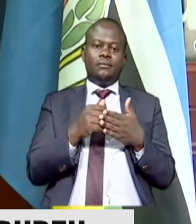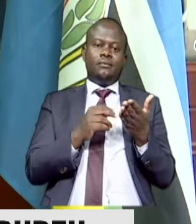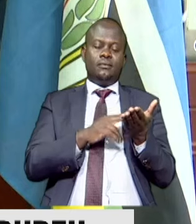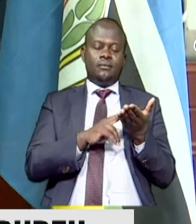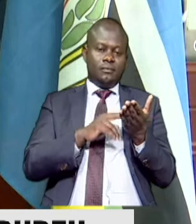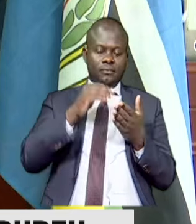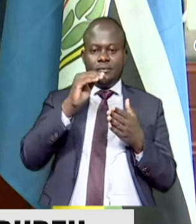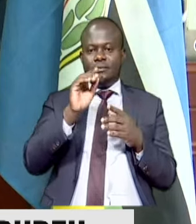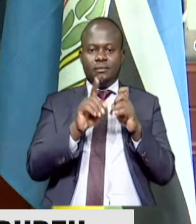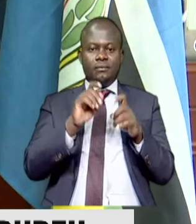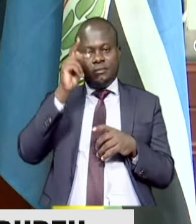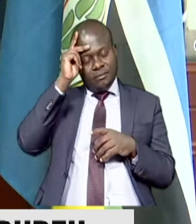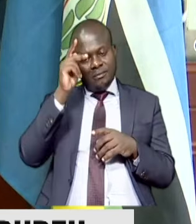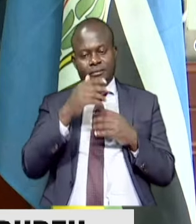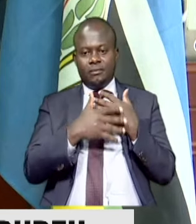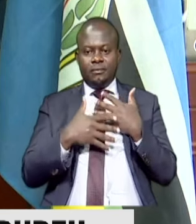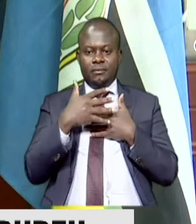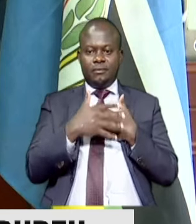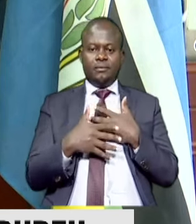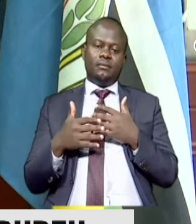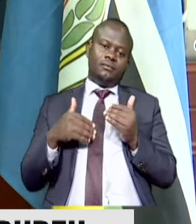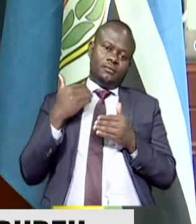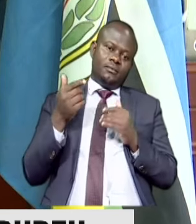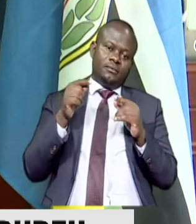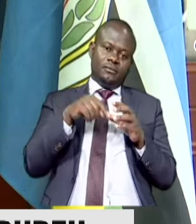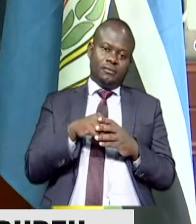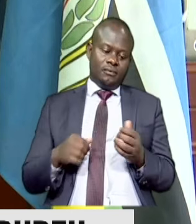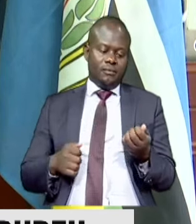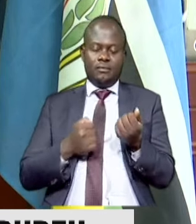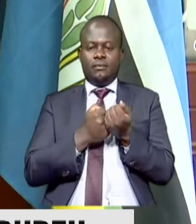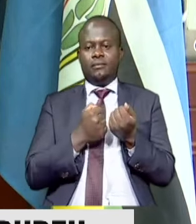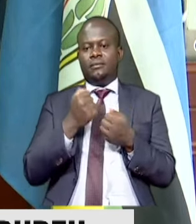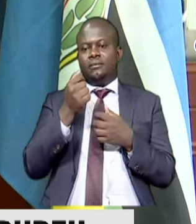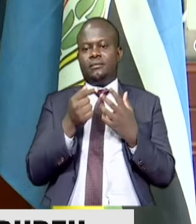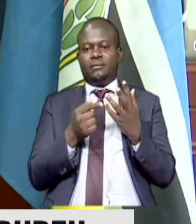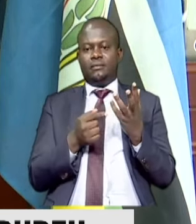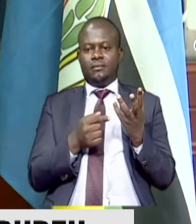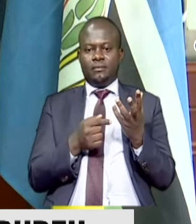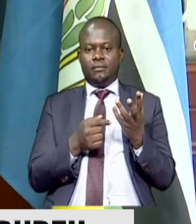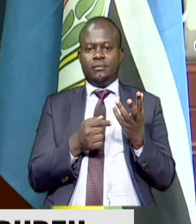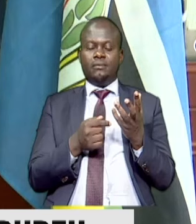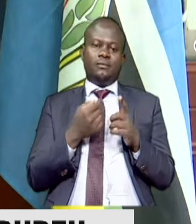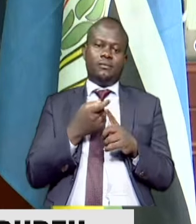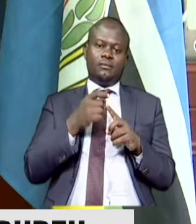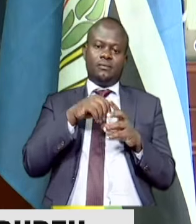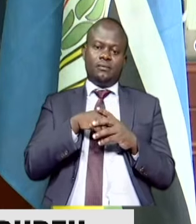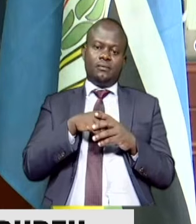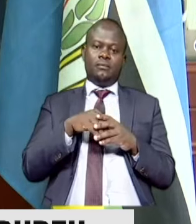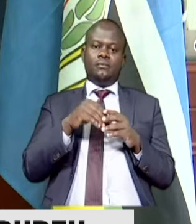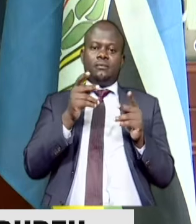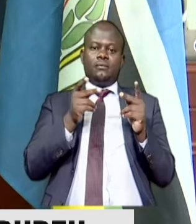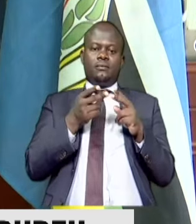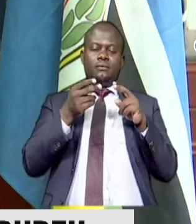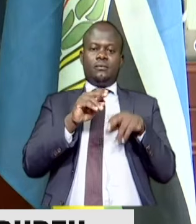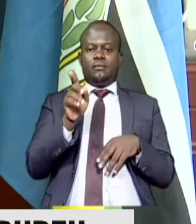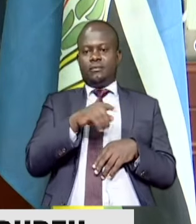ubumenyi bwa siyanse buze bwunganira ibyo bakuye ahabereye